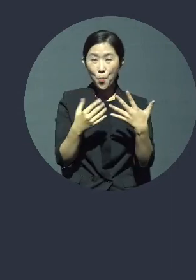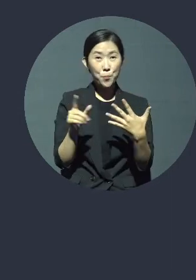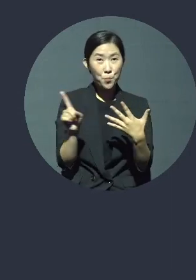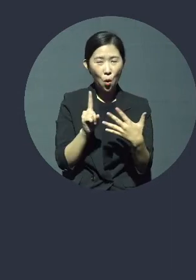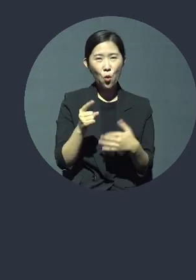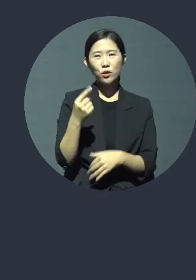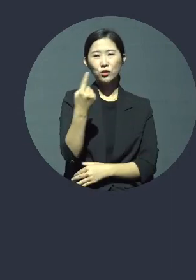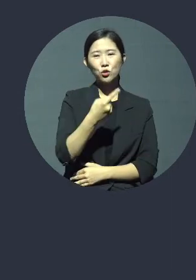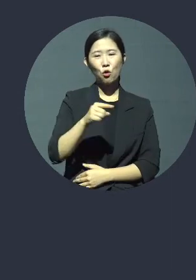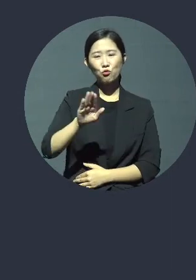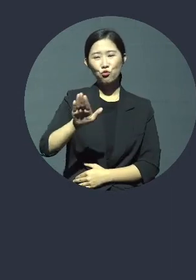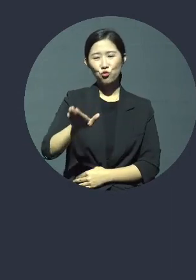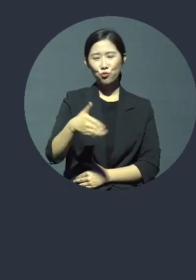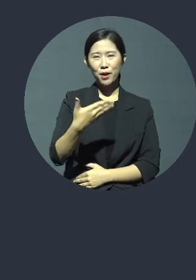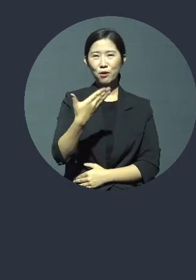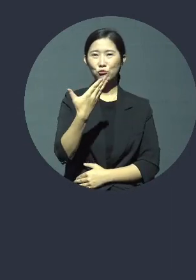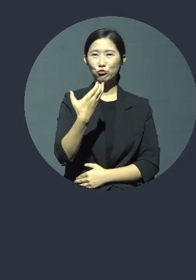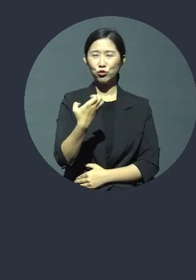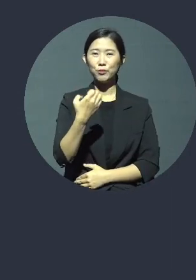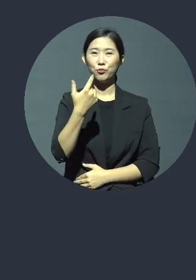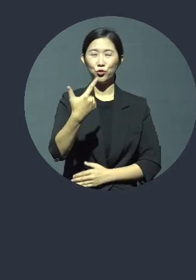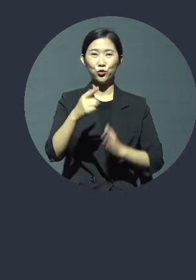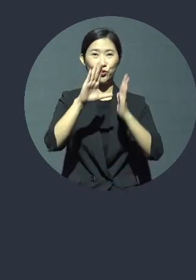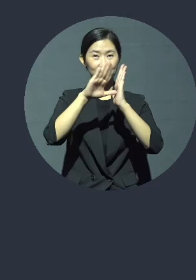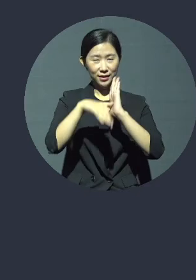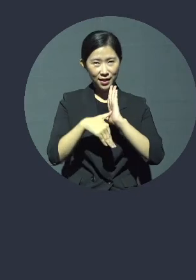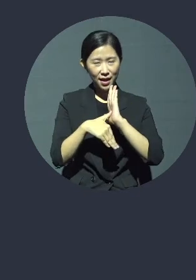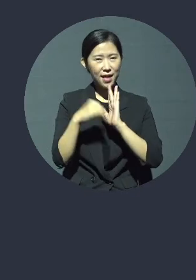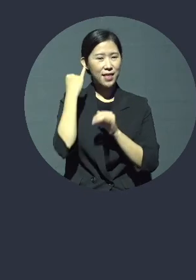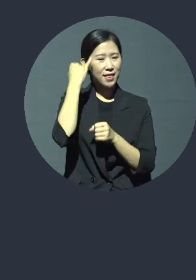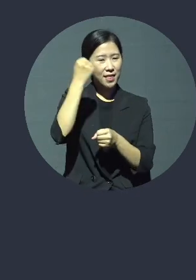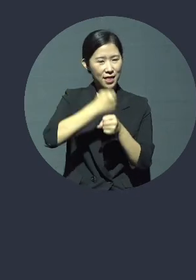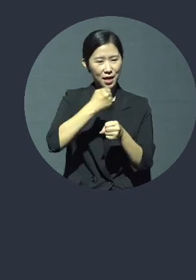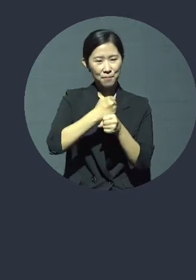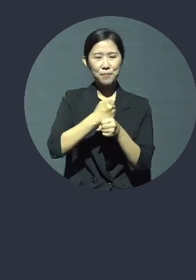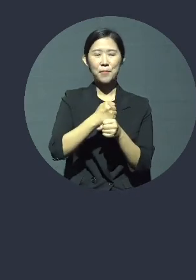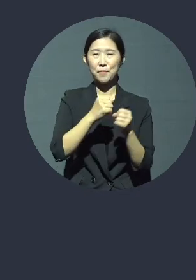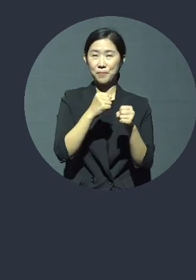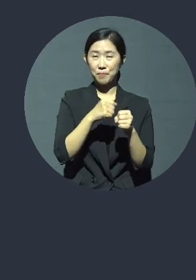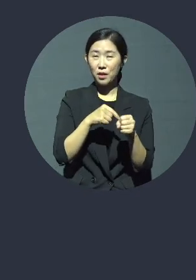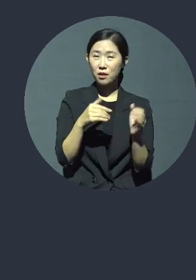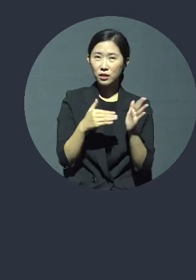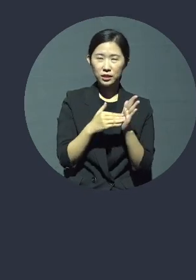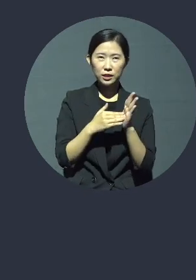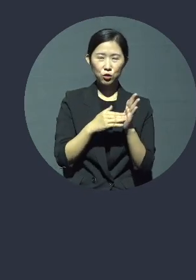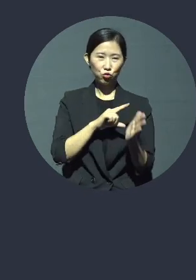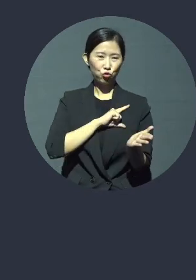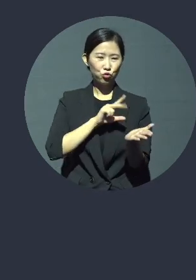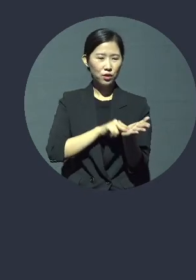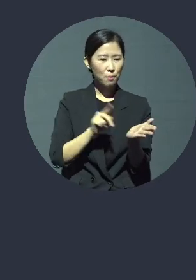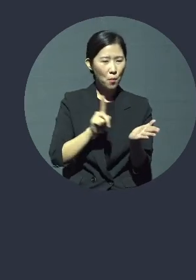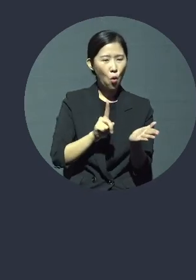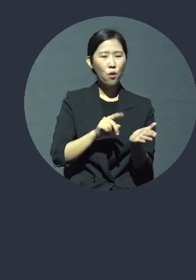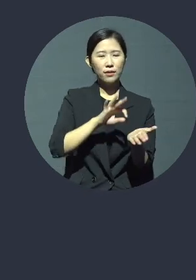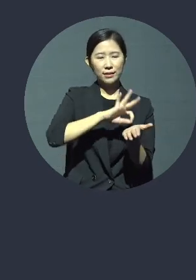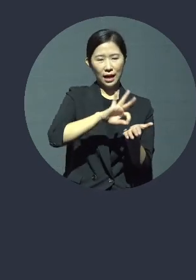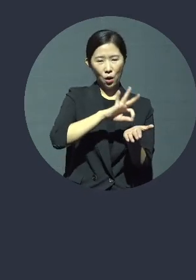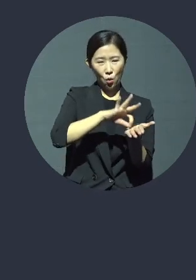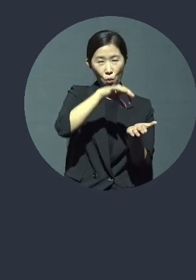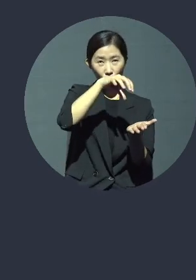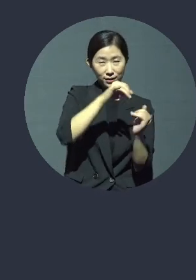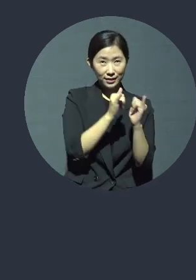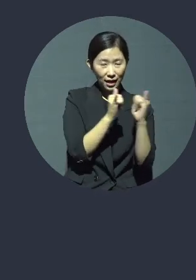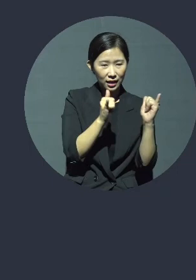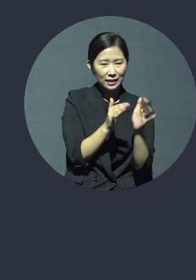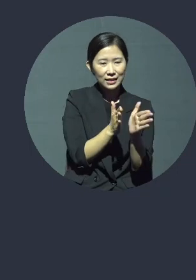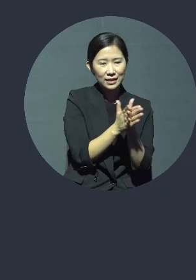1996년에 제정된 삼성전자 디자인 철학인 사용자에서 출발하여 내일을 담아내는 디자인은 현재 저희 회사 디자인의